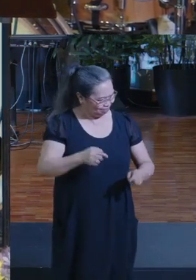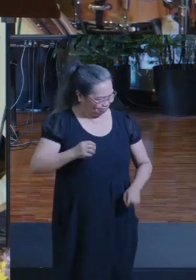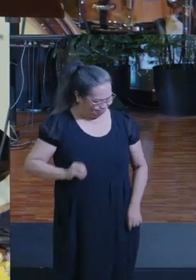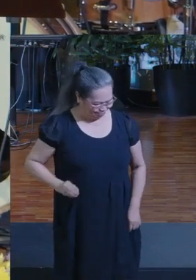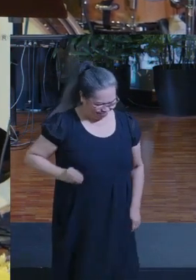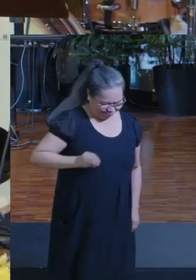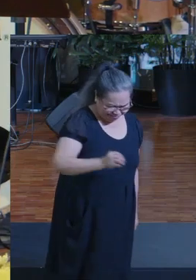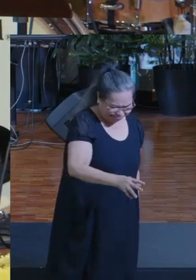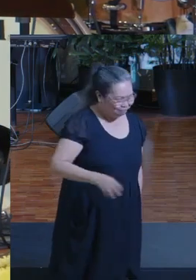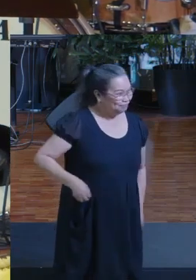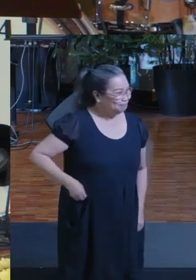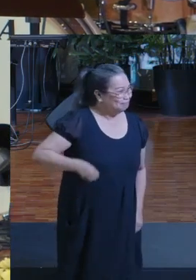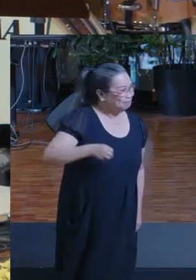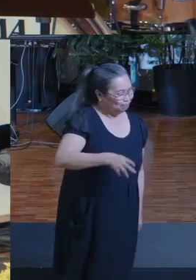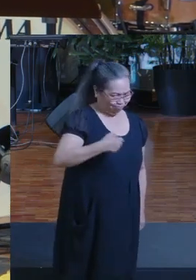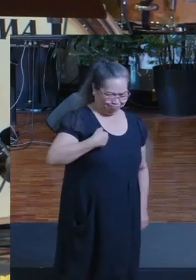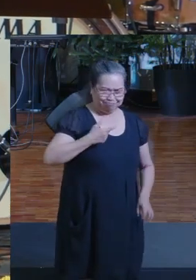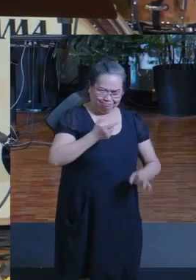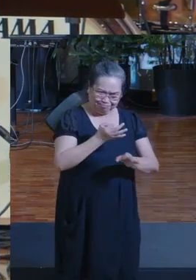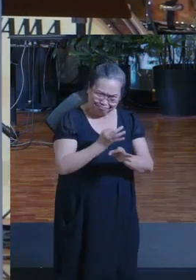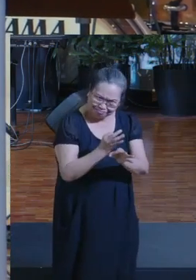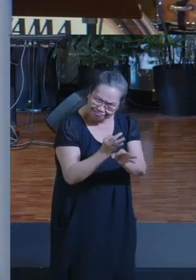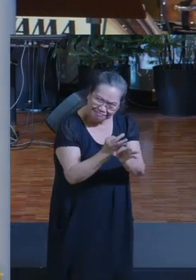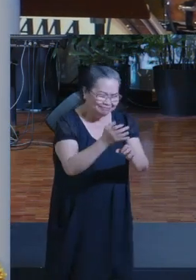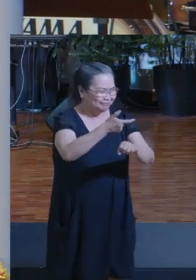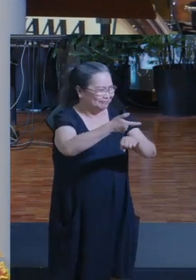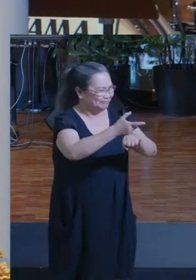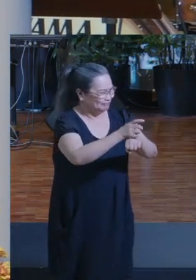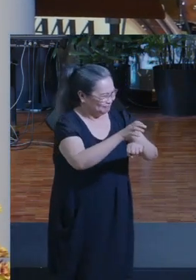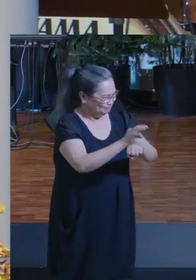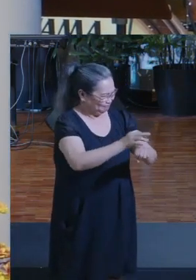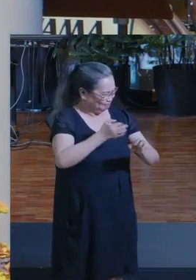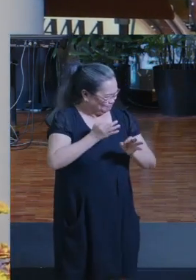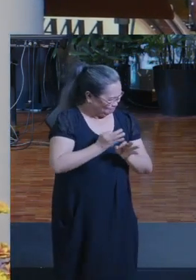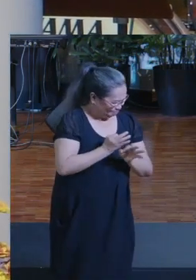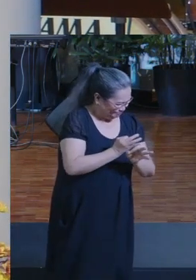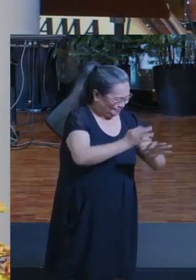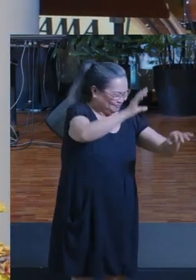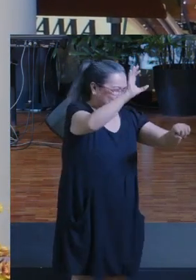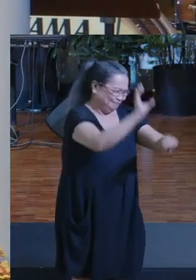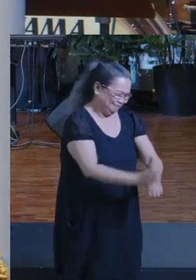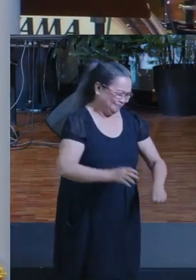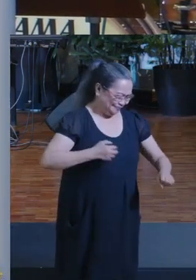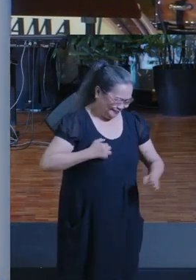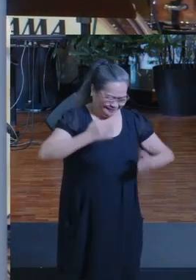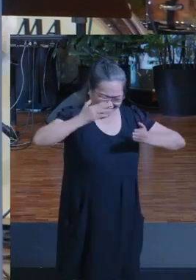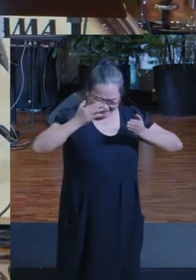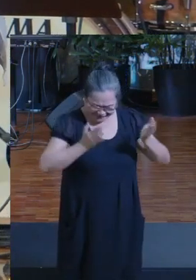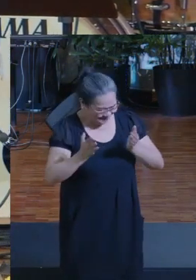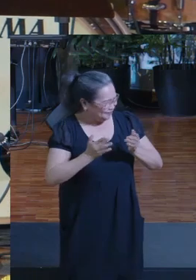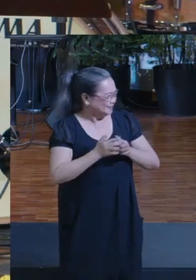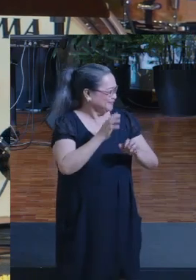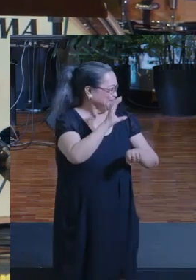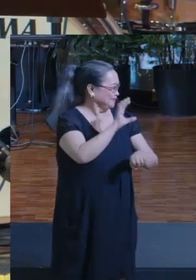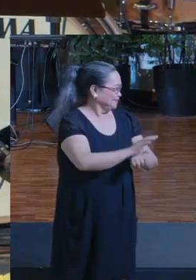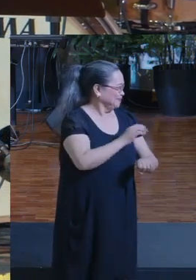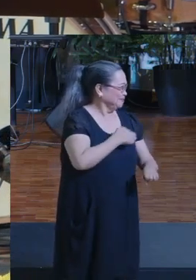generation na akong GCFer. Ang lolo ko GCF, ang tatay ko